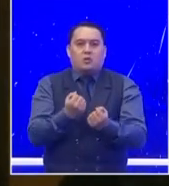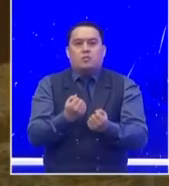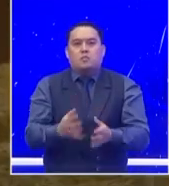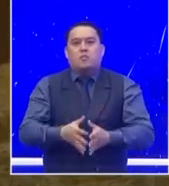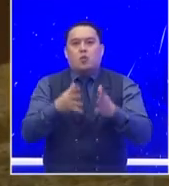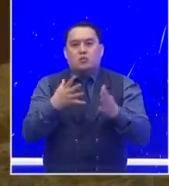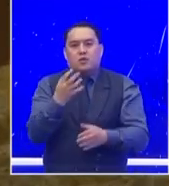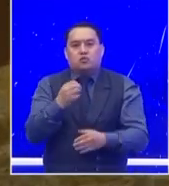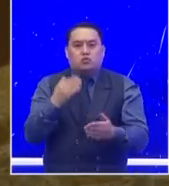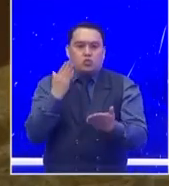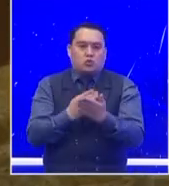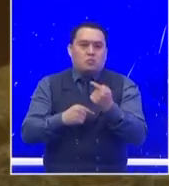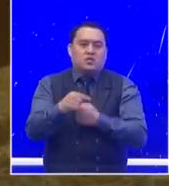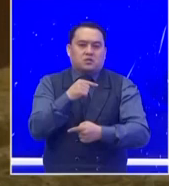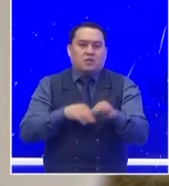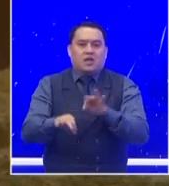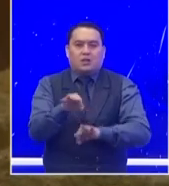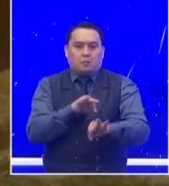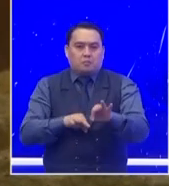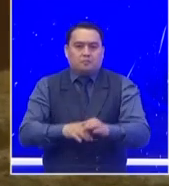более 500 действующим бизнес-проектам.